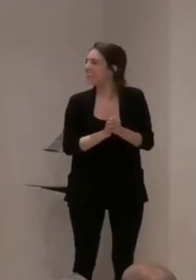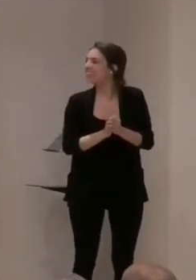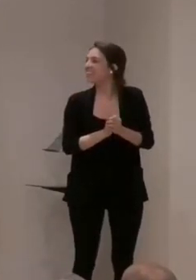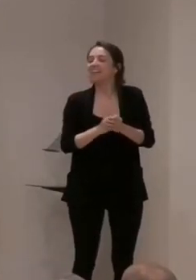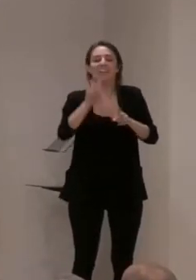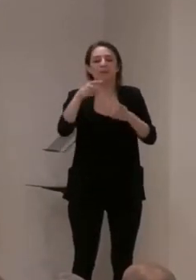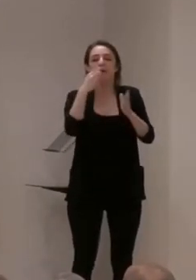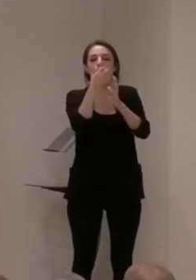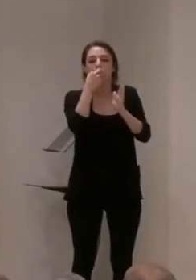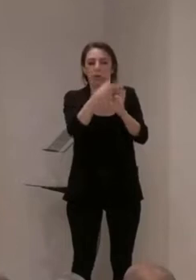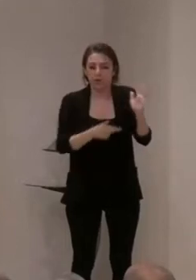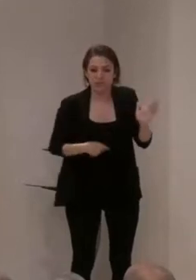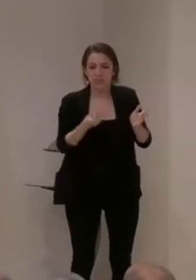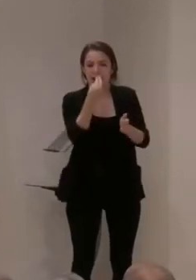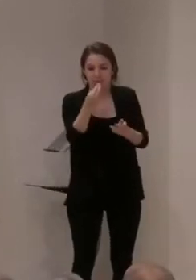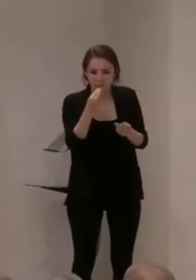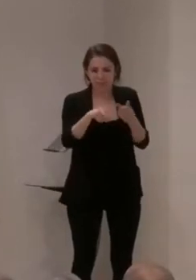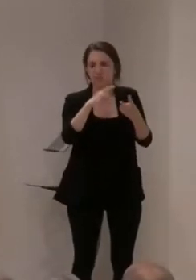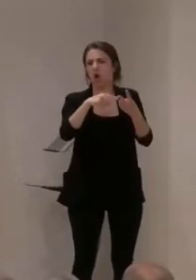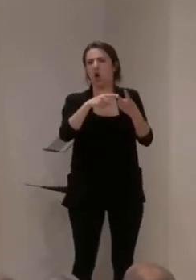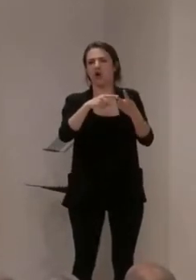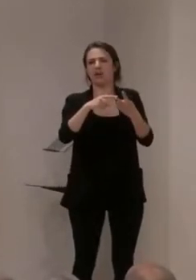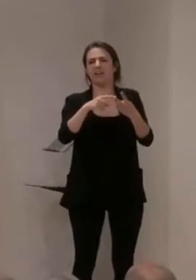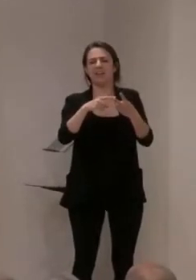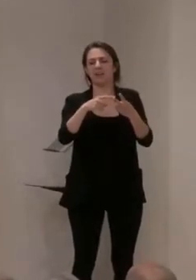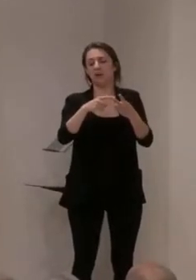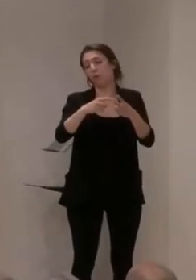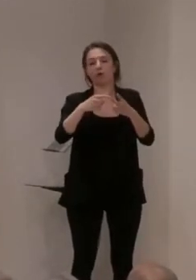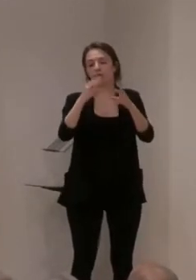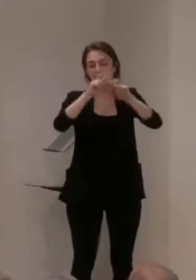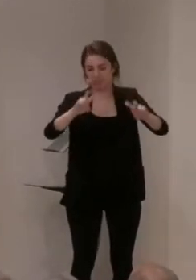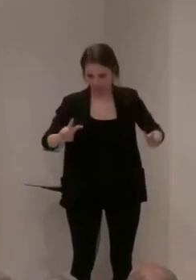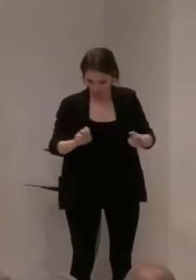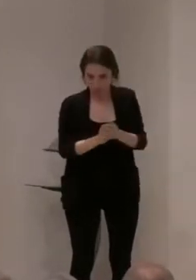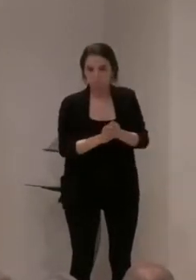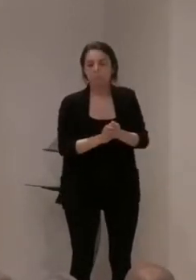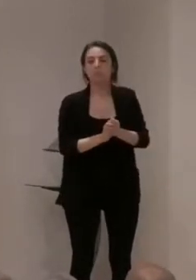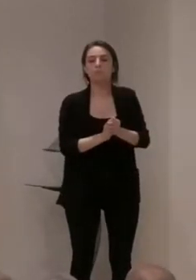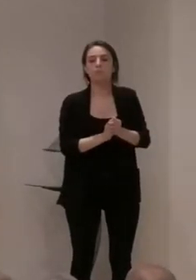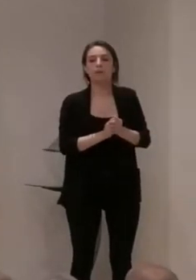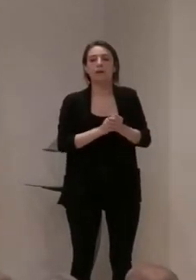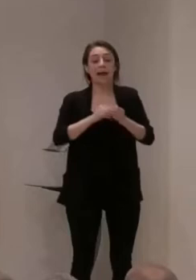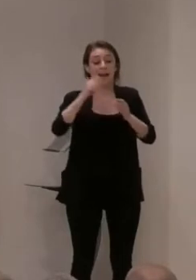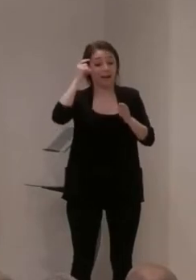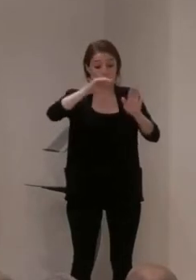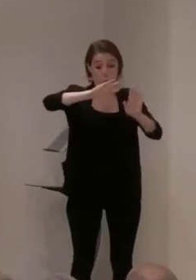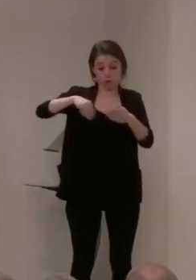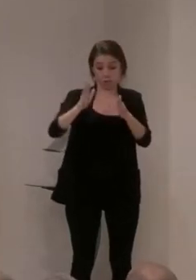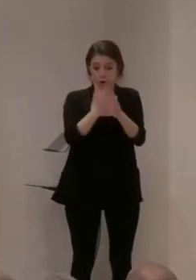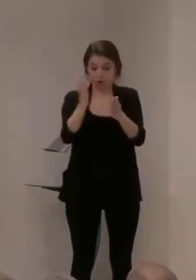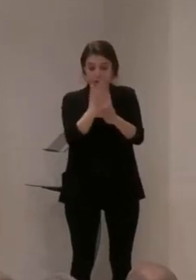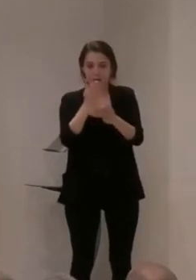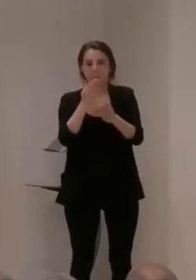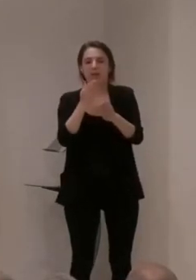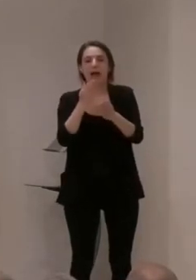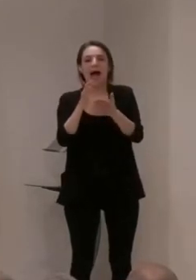memorialístics de poesia, de divulgació i d'assaig. Darrerament, sembla que a la seva darrera trilogia parla sobre